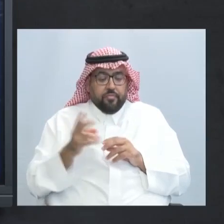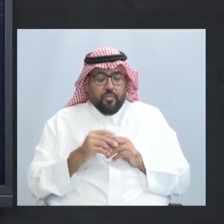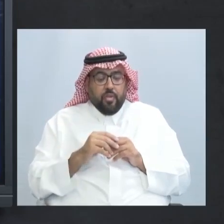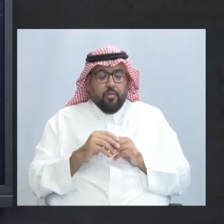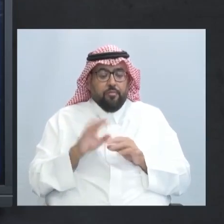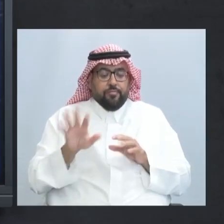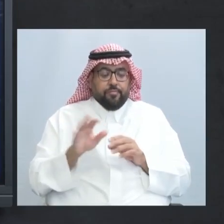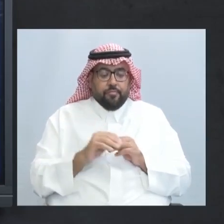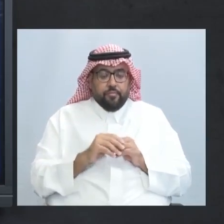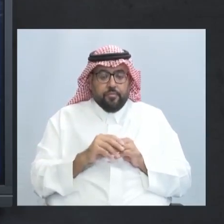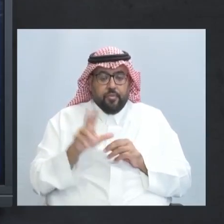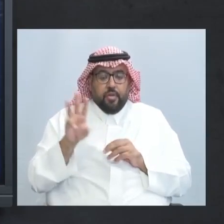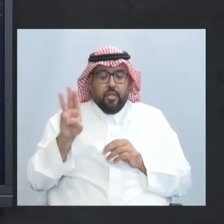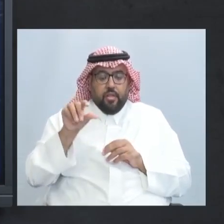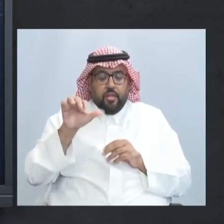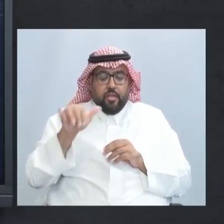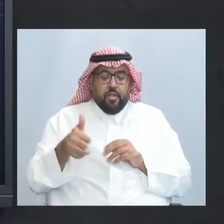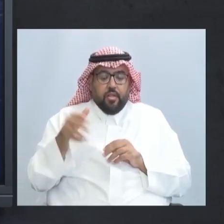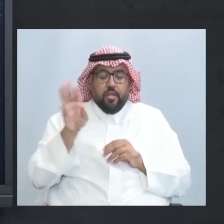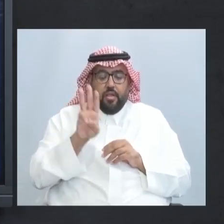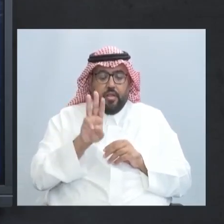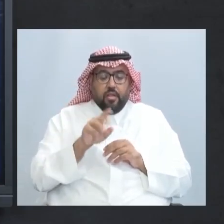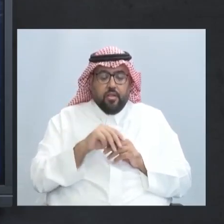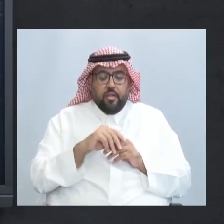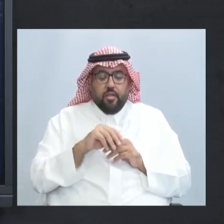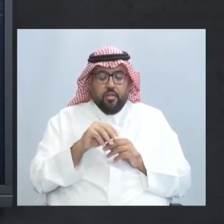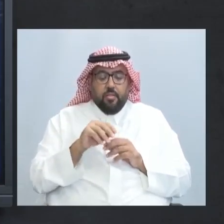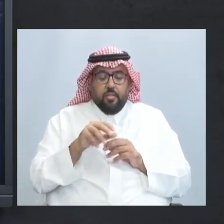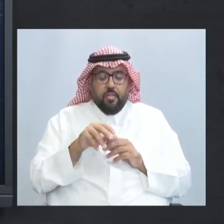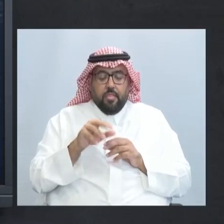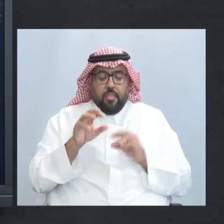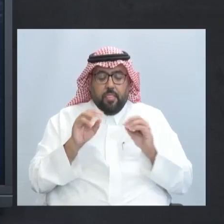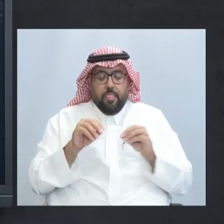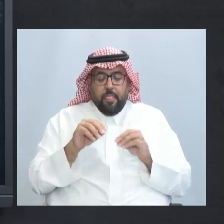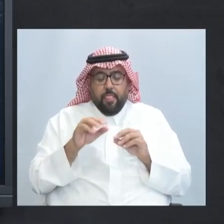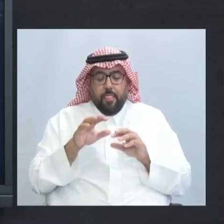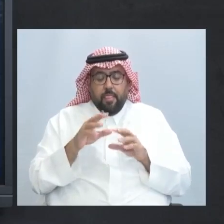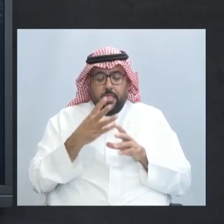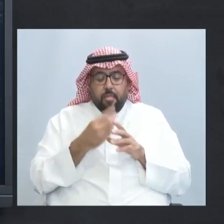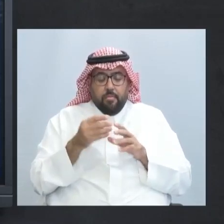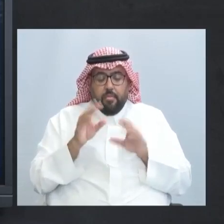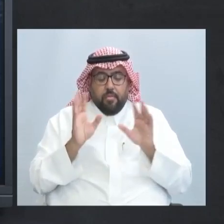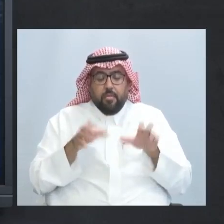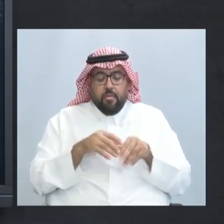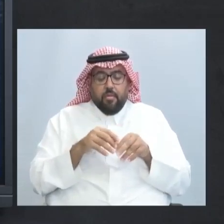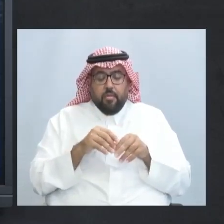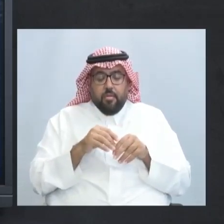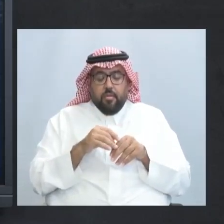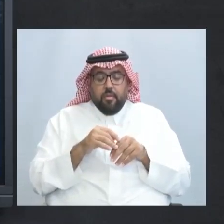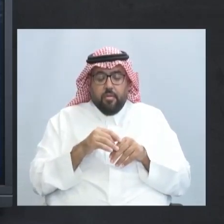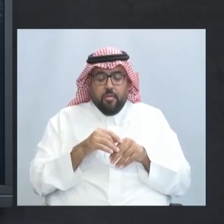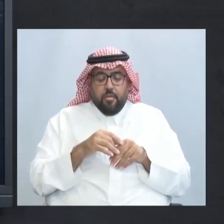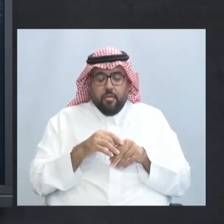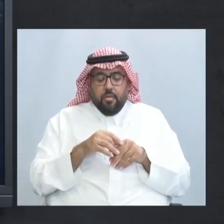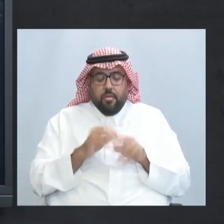في الثديات التكاثر نلاحظ ان الزواحف والطيور تتكاثر بالبيوض الرهل نلاحظ